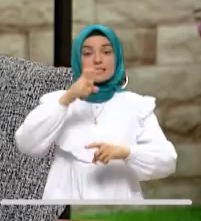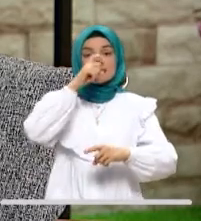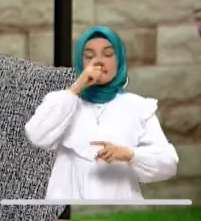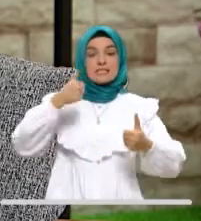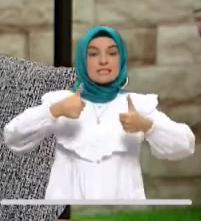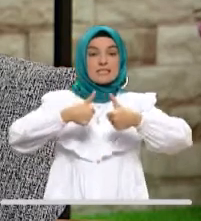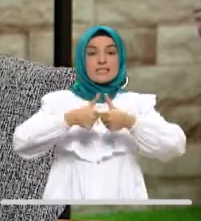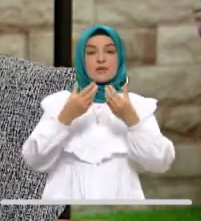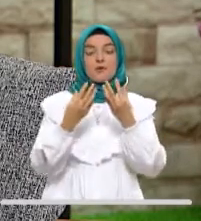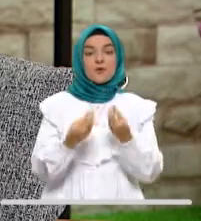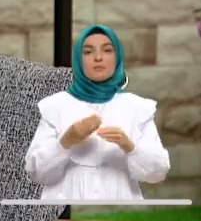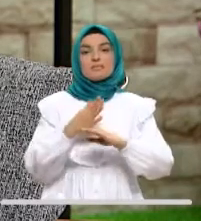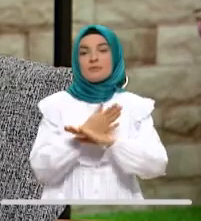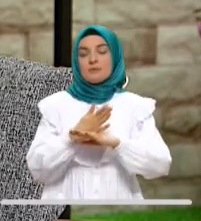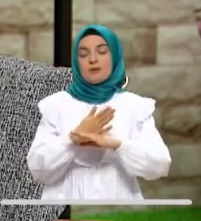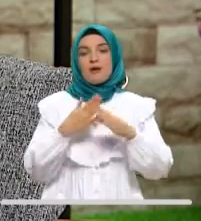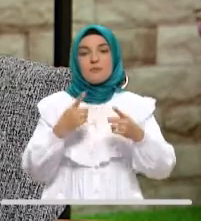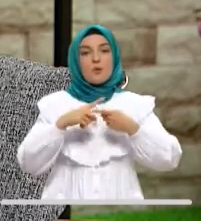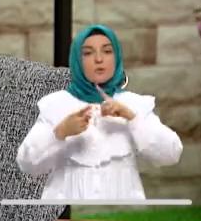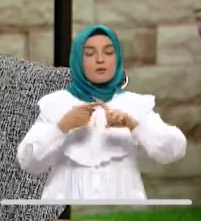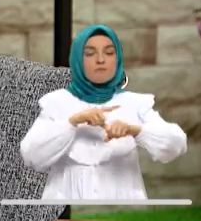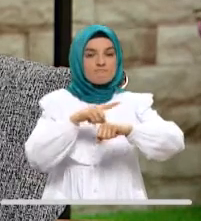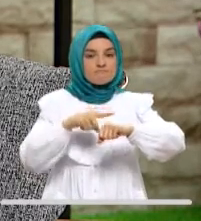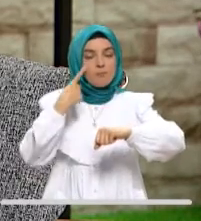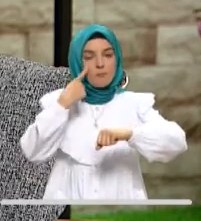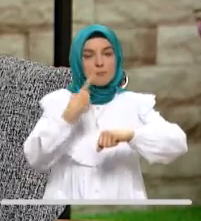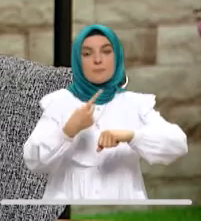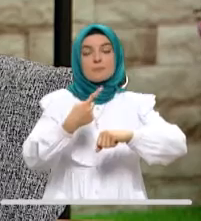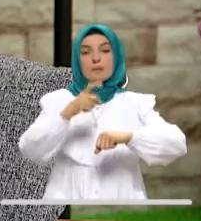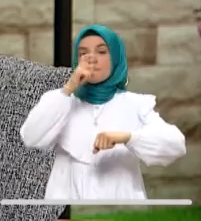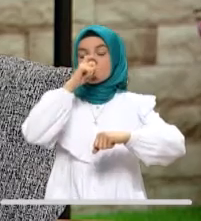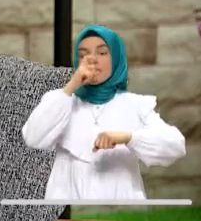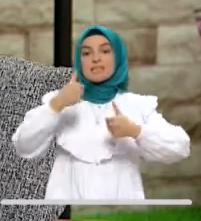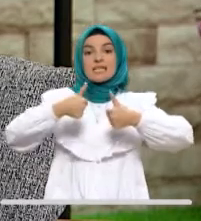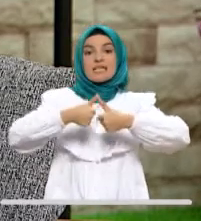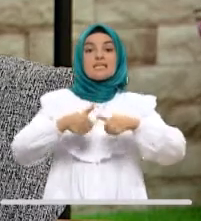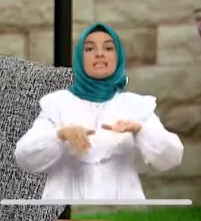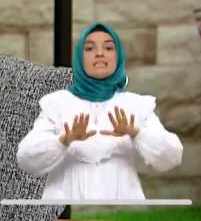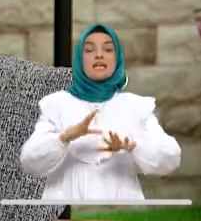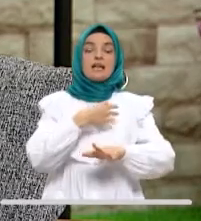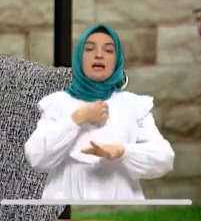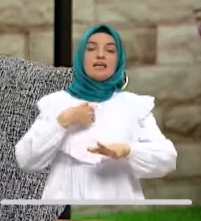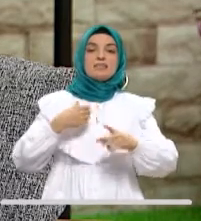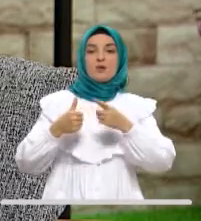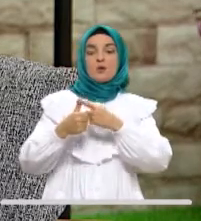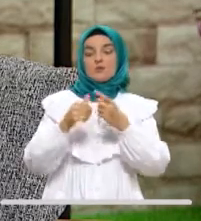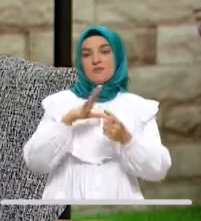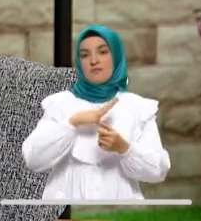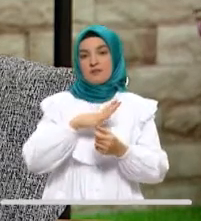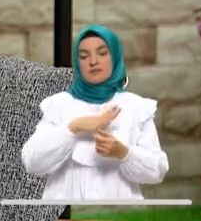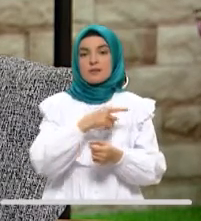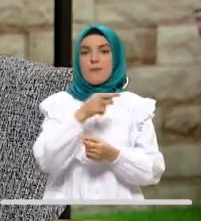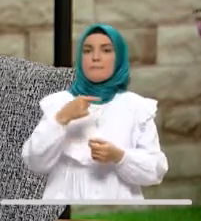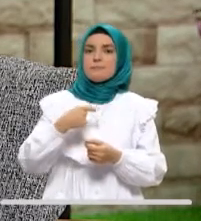olması münasebetiyledir. Ama Osmanlı'ya baktığımız zaman padişahın eşi değil, annesinin önceliği vardır. Çünkü biz